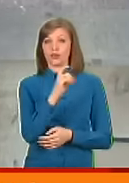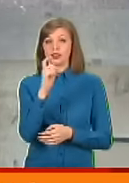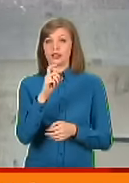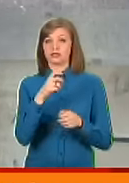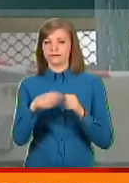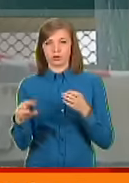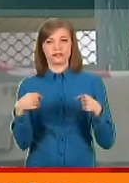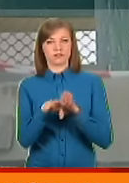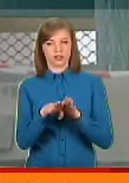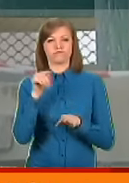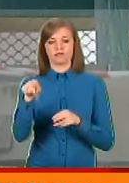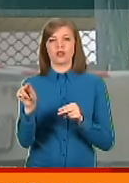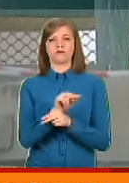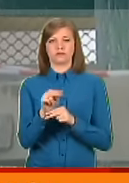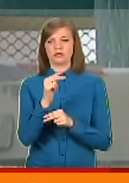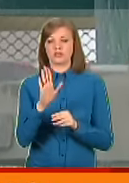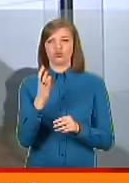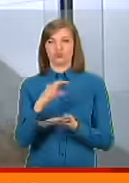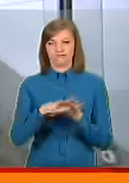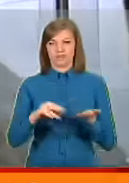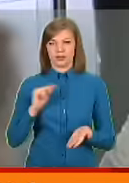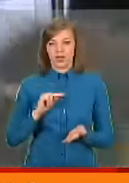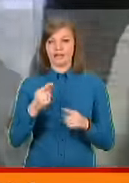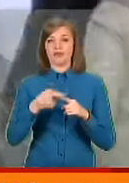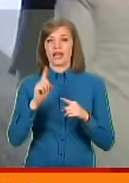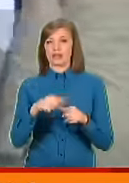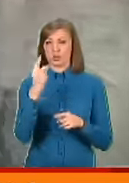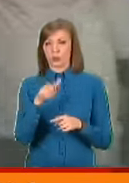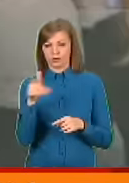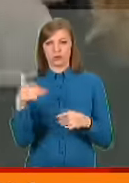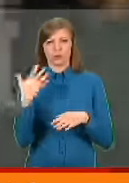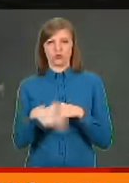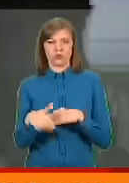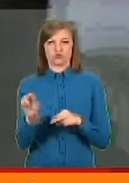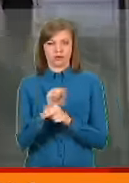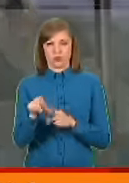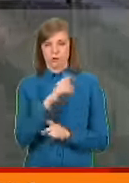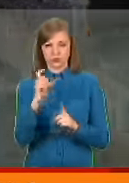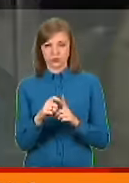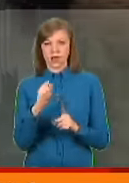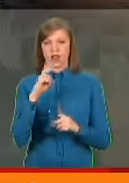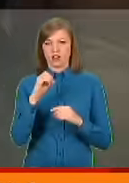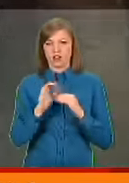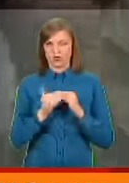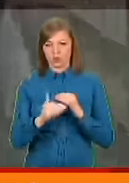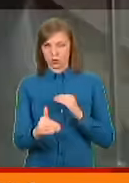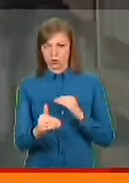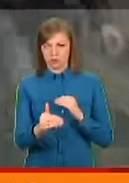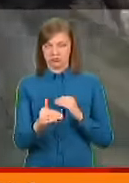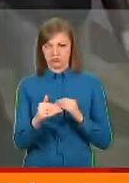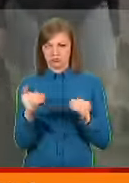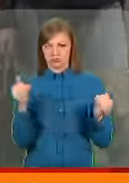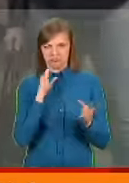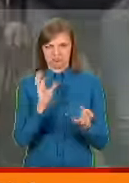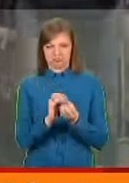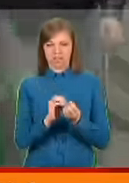виходів закритий, там будівельники ще працюють. А це східний вестибюль, його вже, здається, доремонтували, хоча сходів рука будівельника не